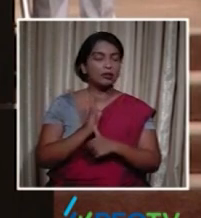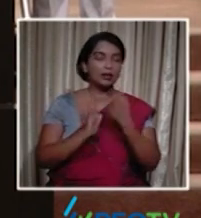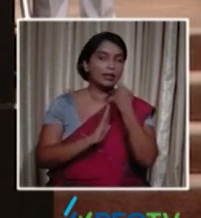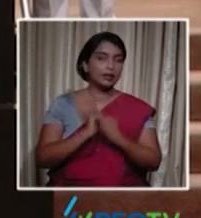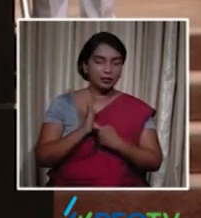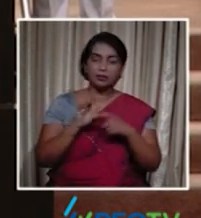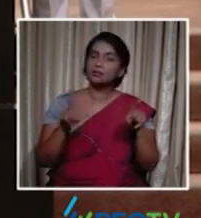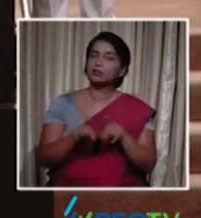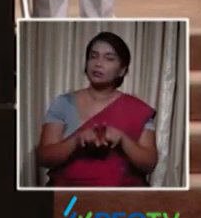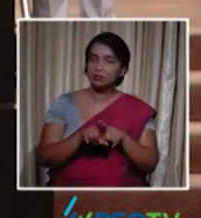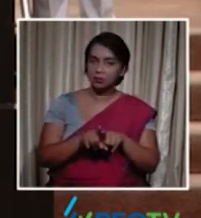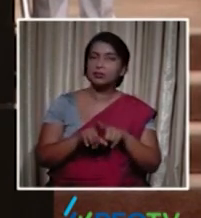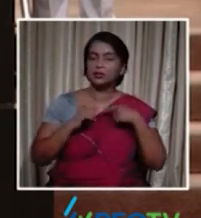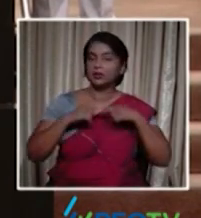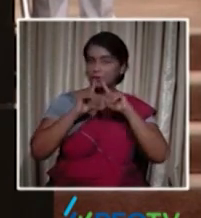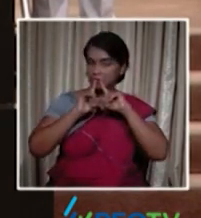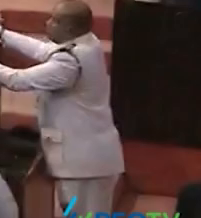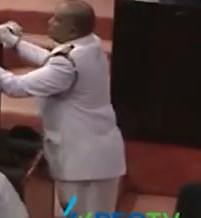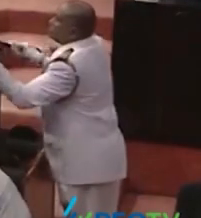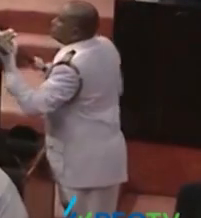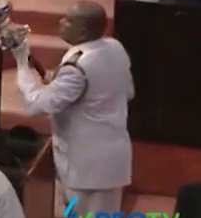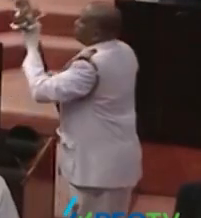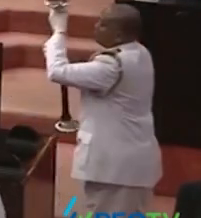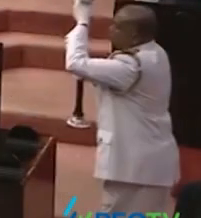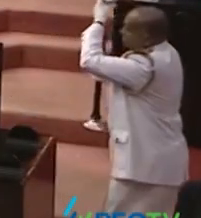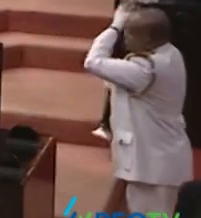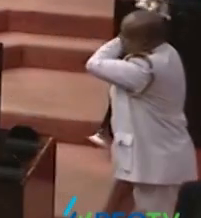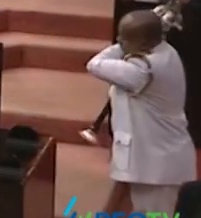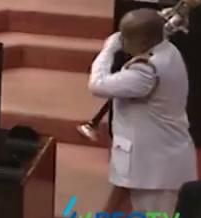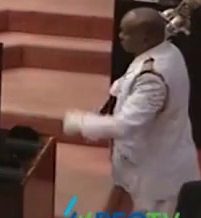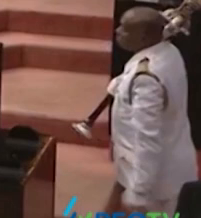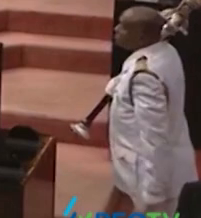විධිවිධාන ප්‍රකාරව ප්‍රකාශ කොට සිටිමි.